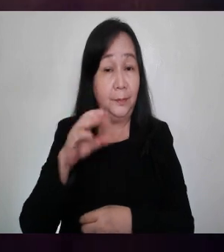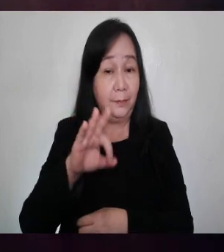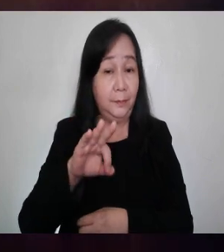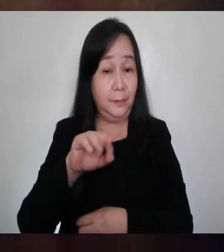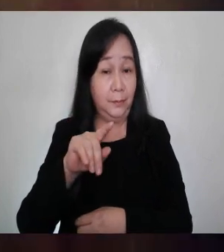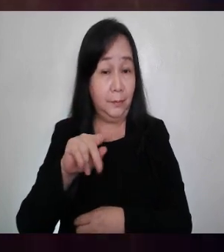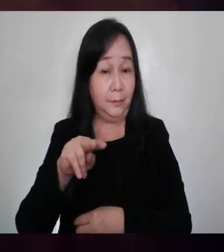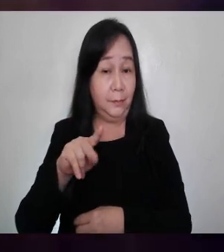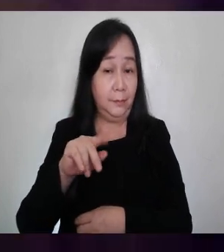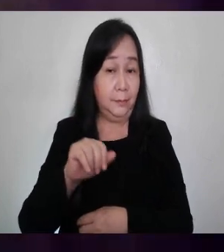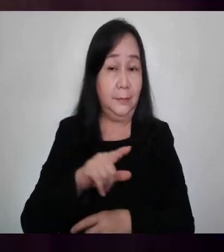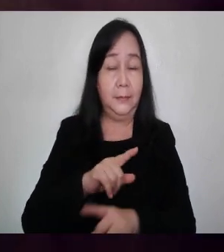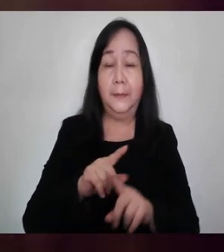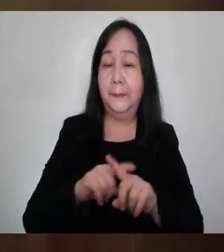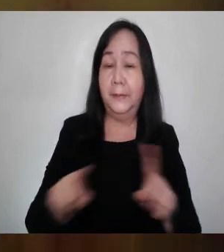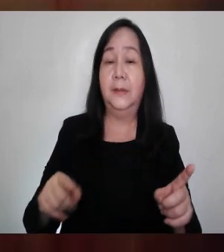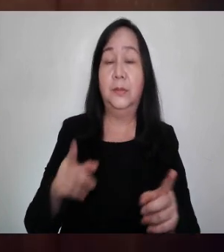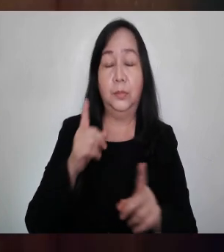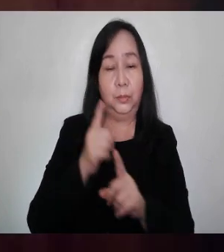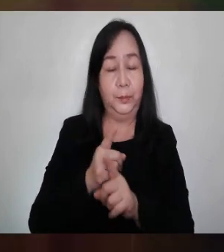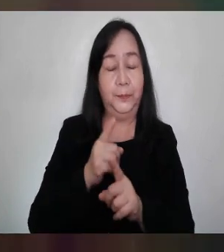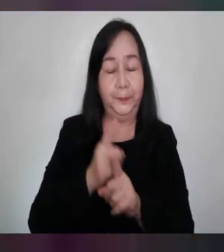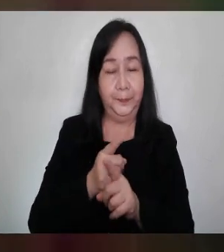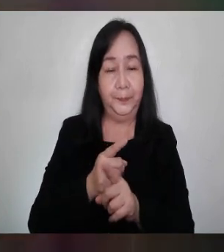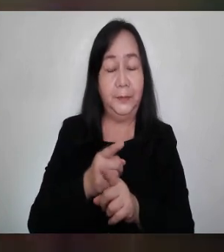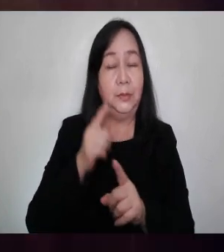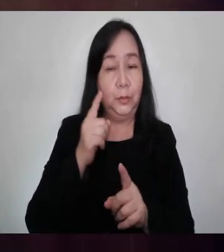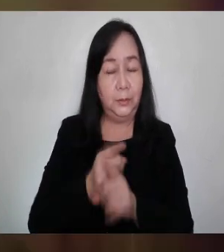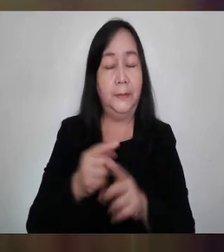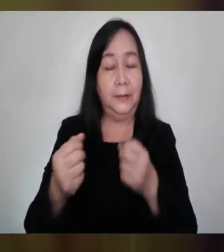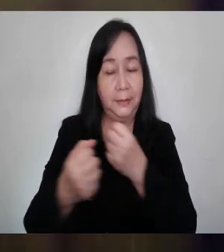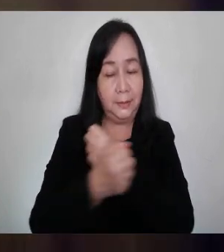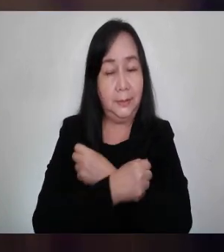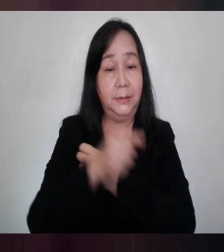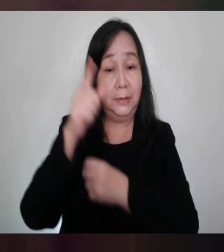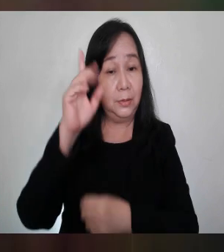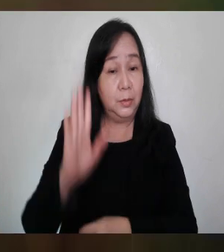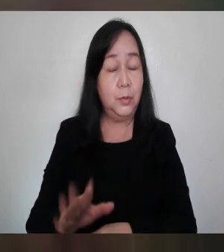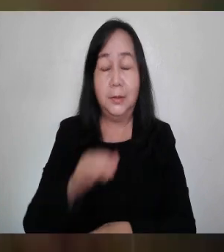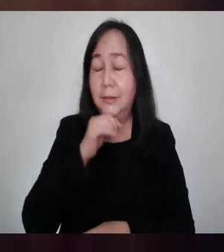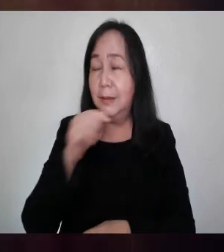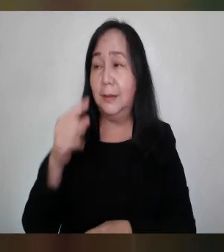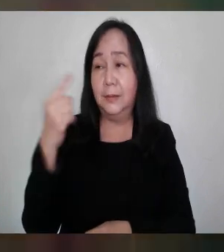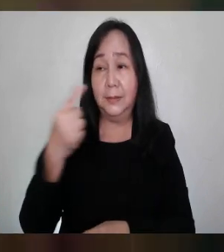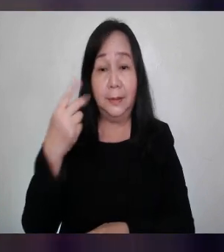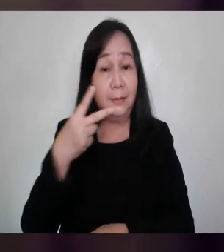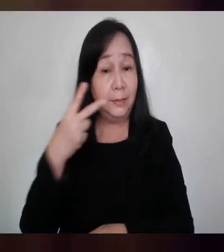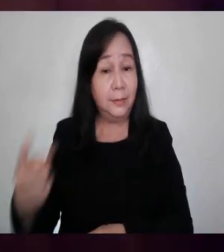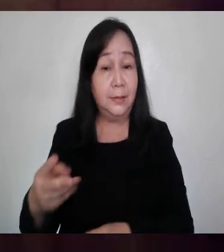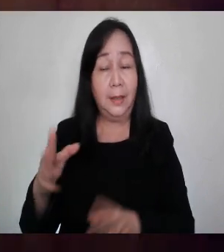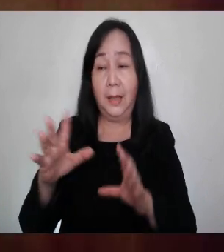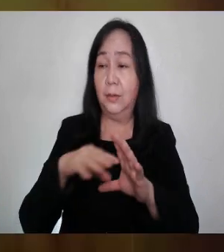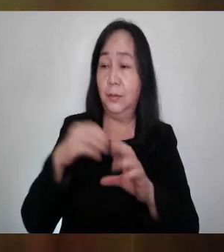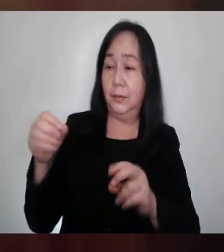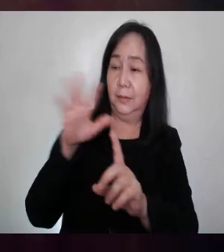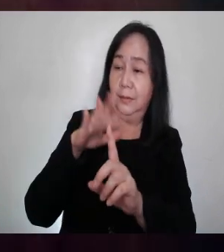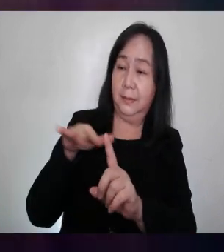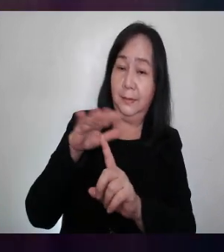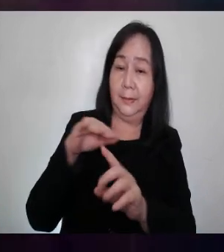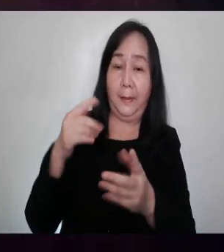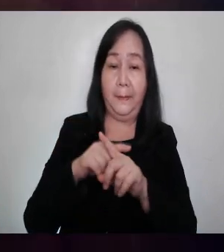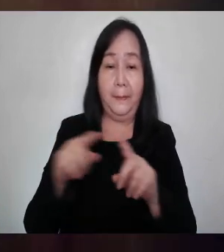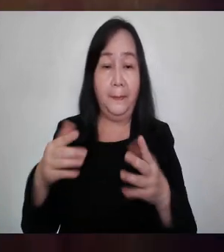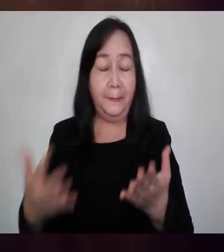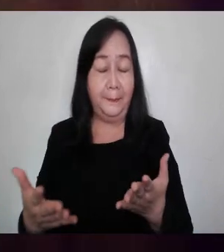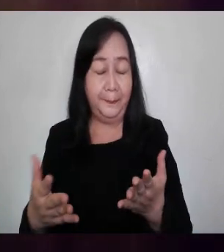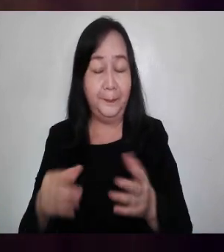formal, kundi totoo. Ang tunay na pag-ibig sa Diyos ay hindi lang nakikita sa panlabas na kilos, kung